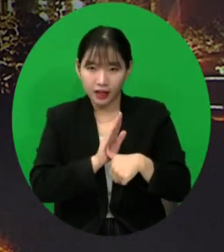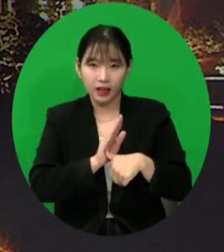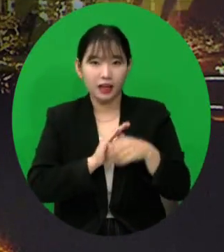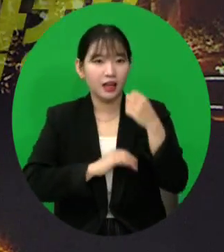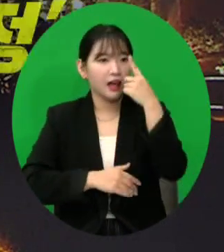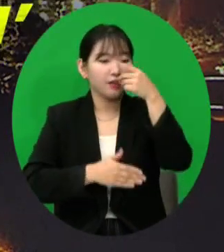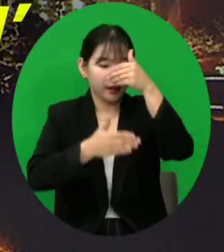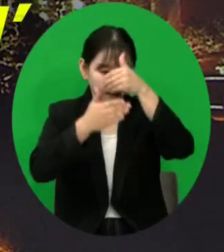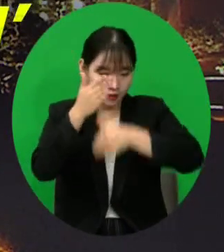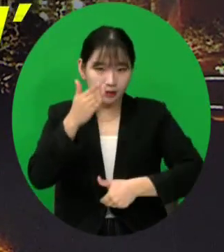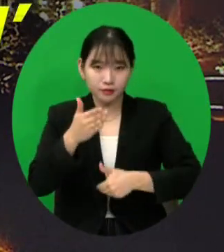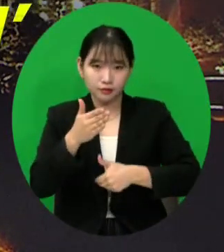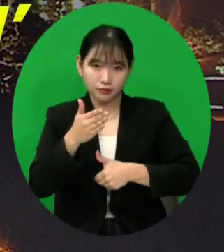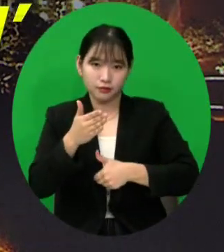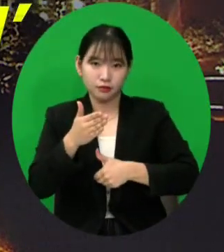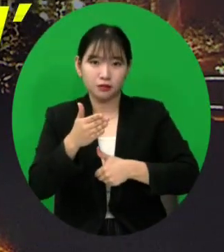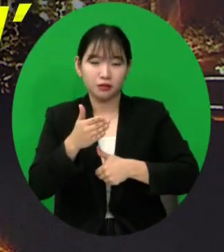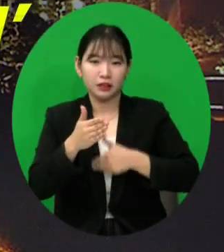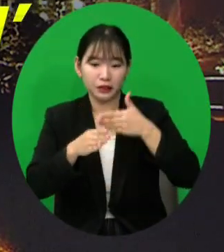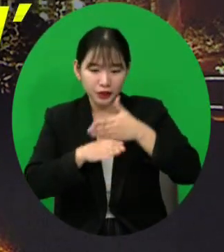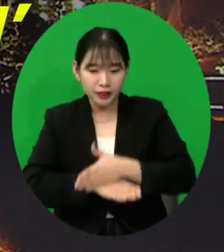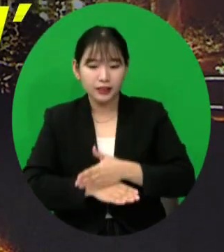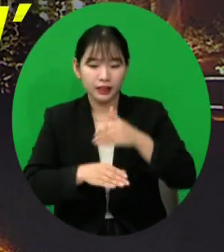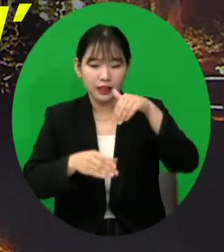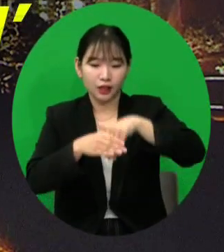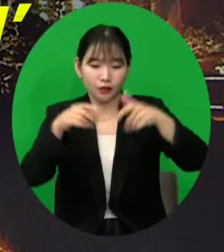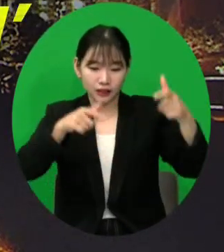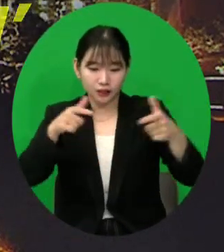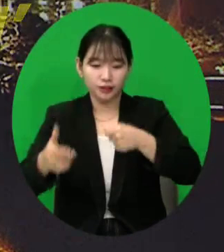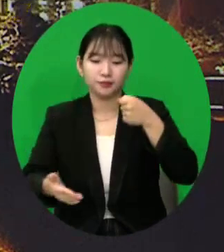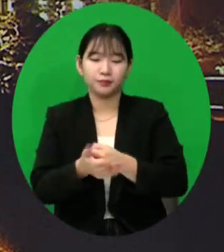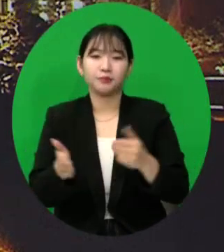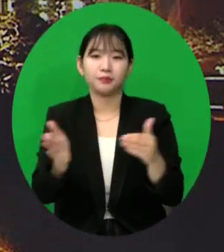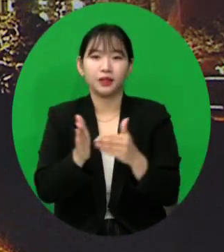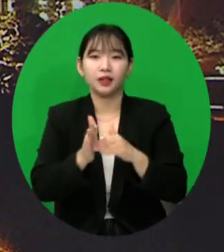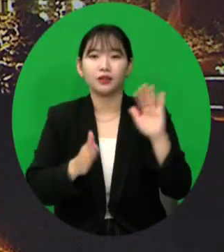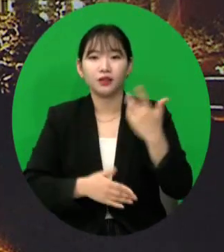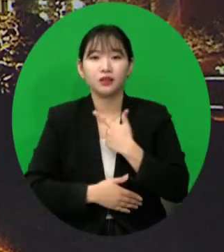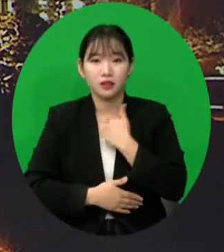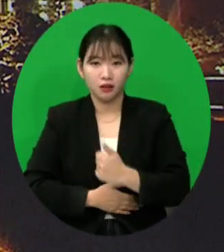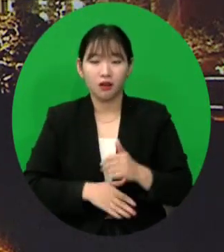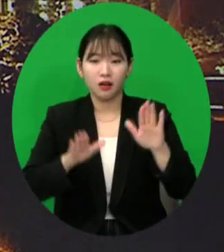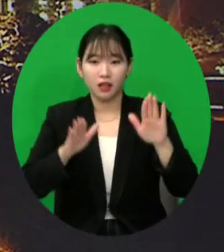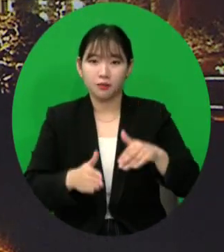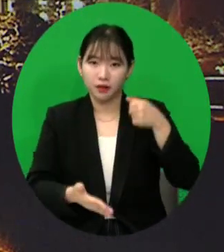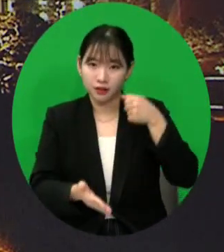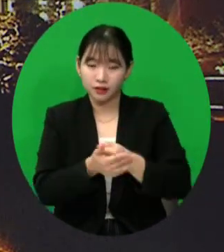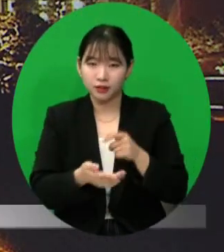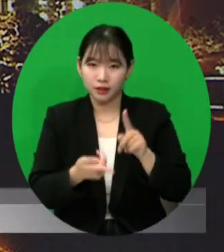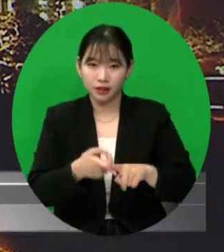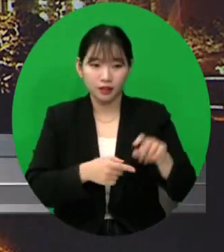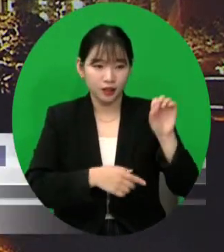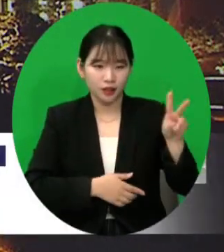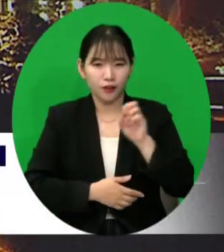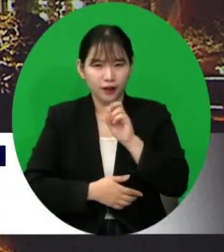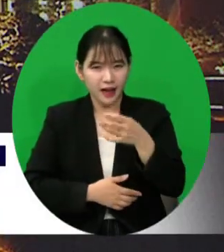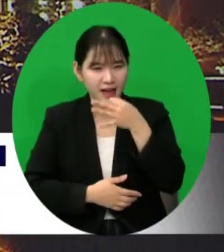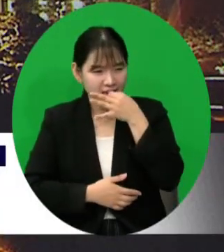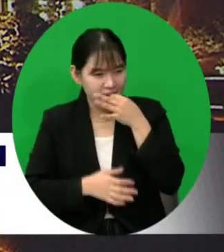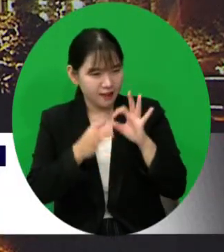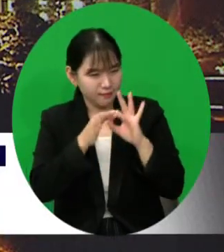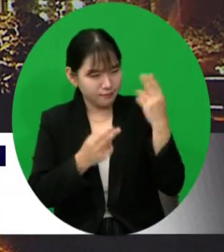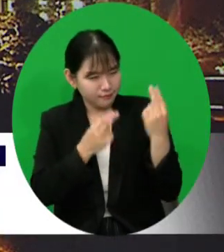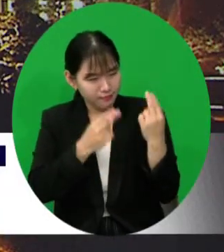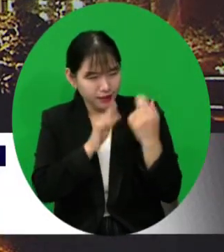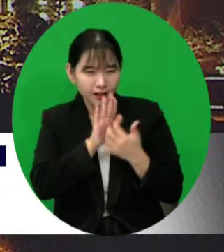달 남긴 상황에서야 선거구 획정이 마무리됐습니다. 이번 획정안에 대해서도 여야의 유불리를 따지는